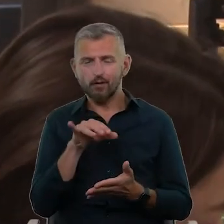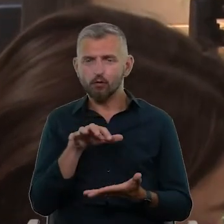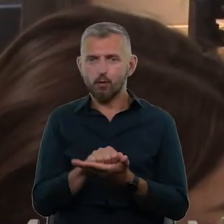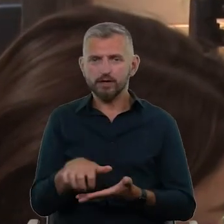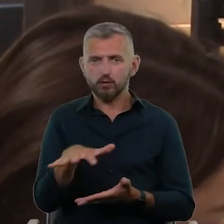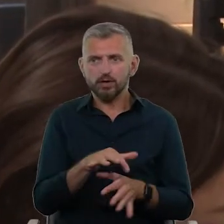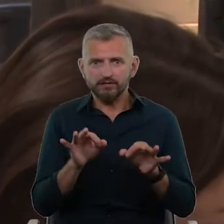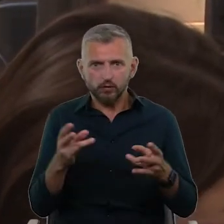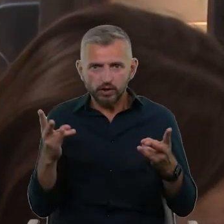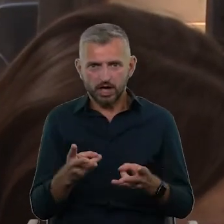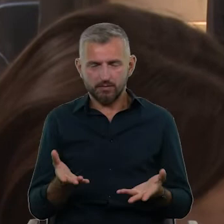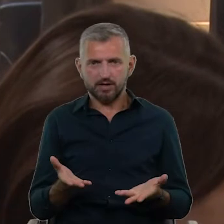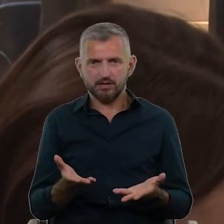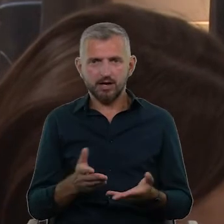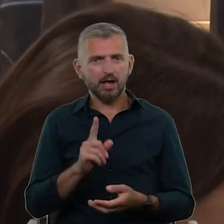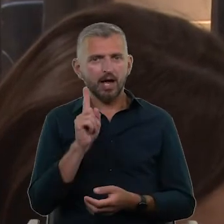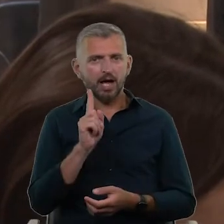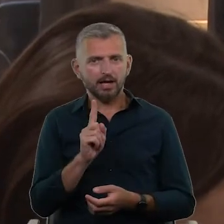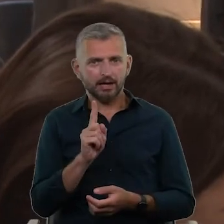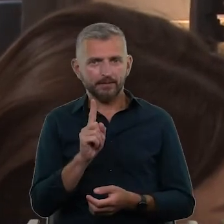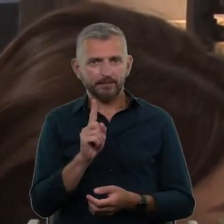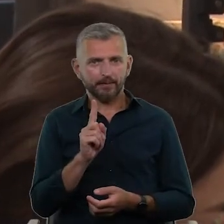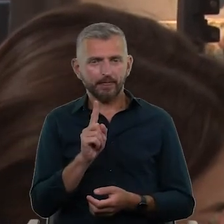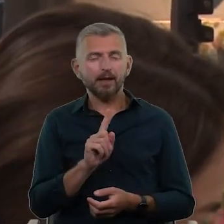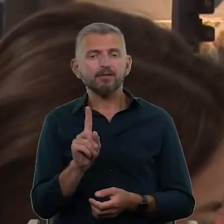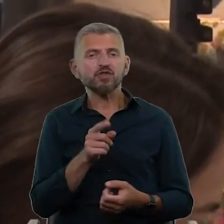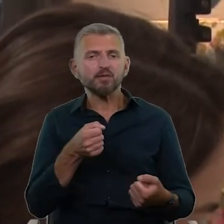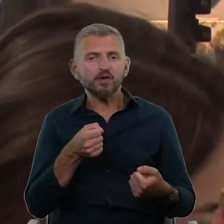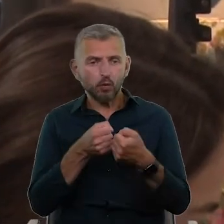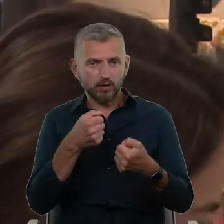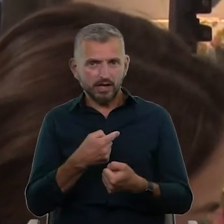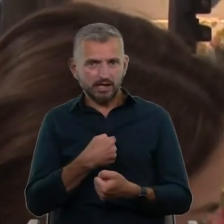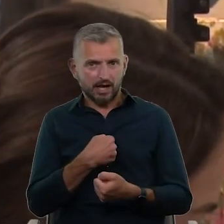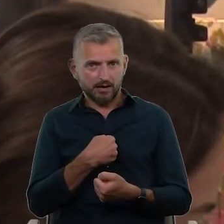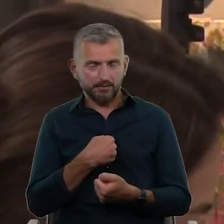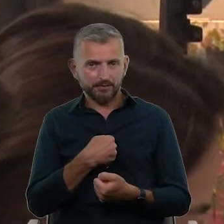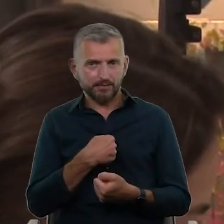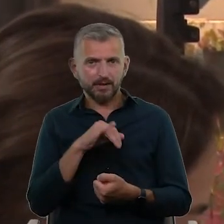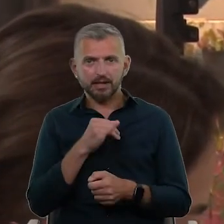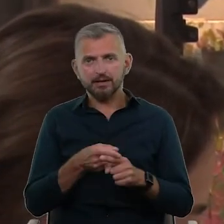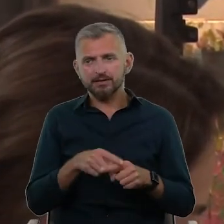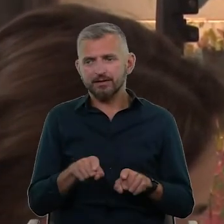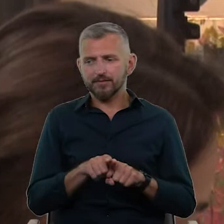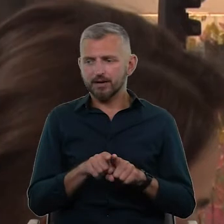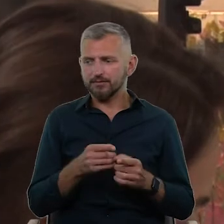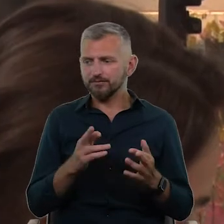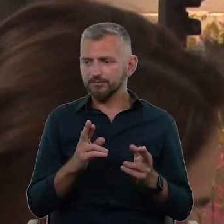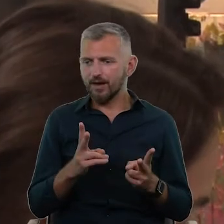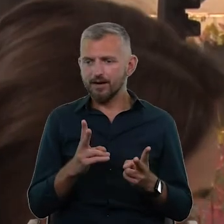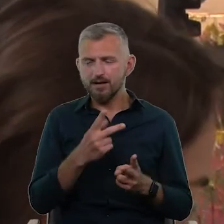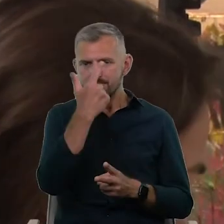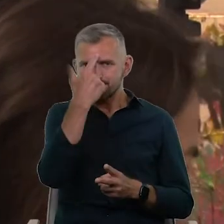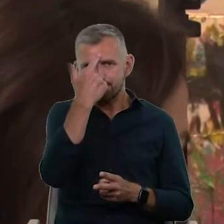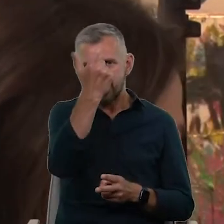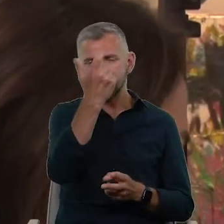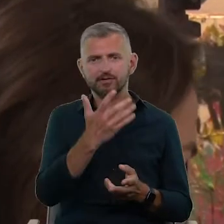територіям. Ну, звісно, що треба. Але з чим стикнулася я, і ну, це така, як, такий меседж, чого